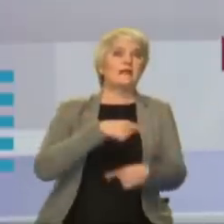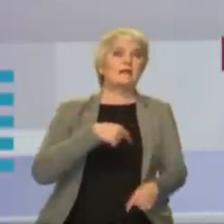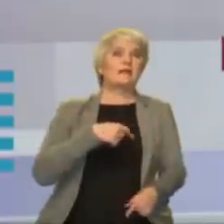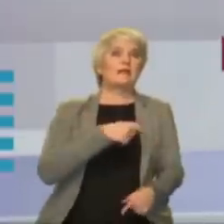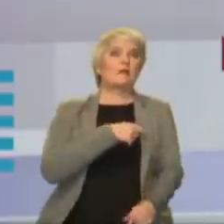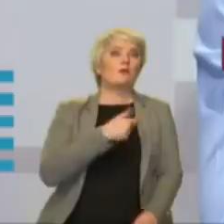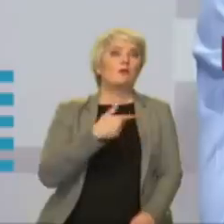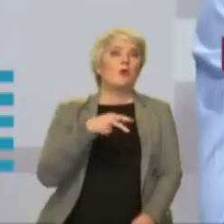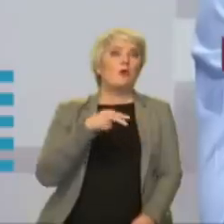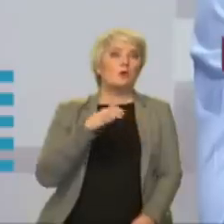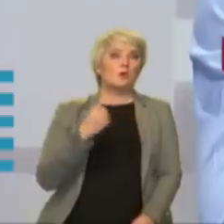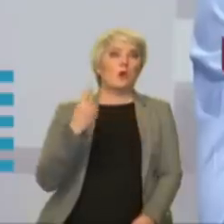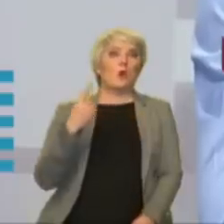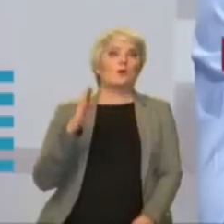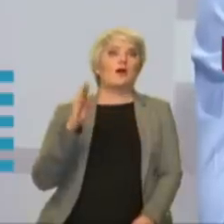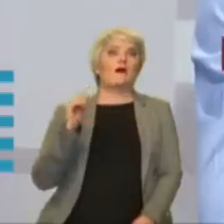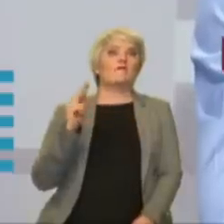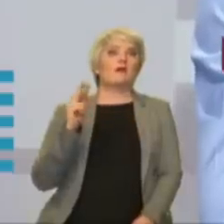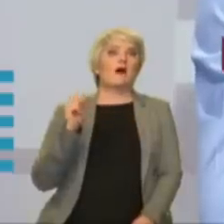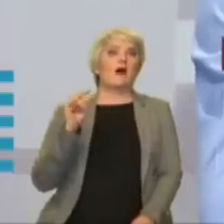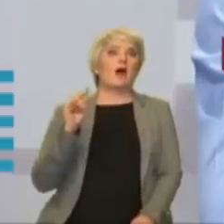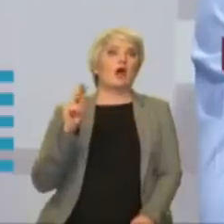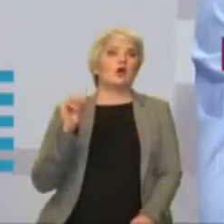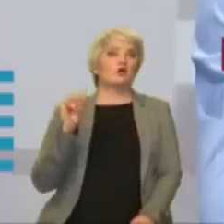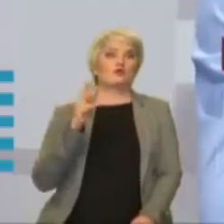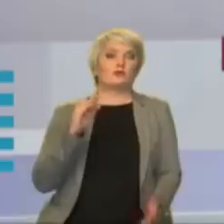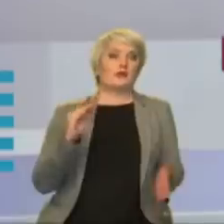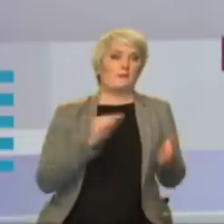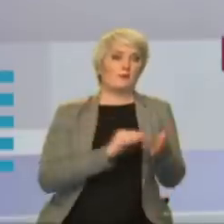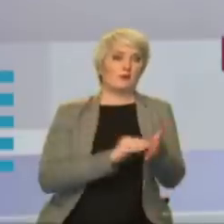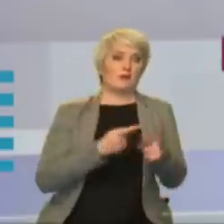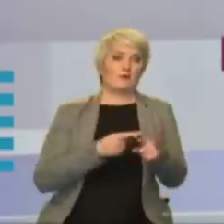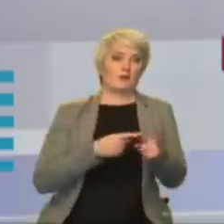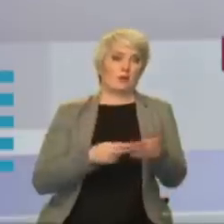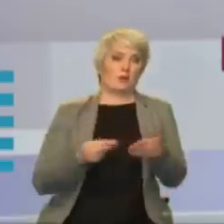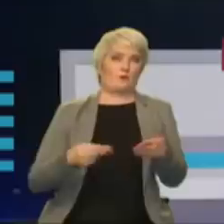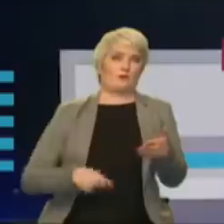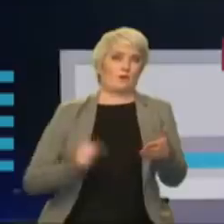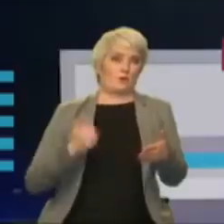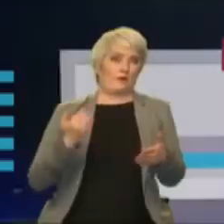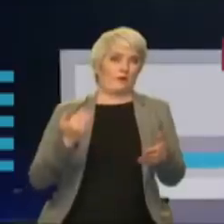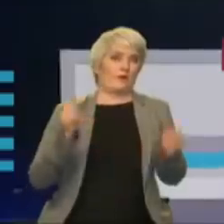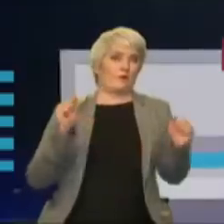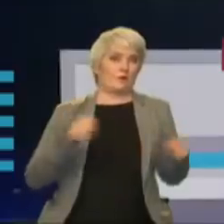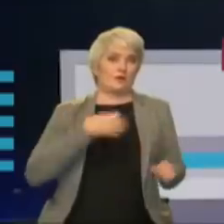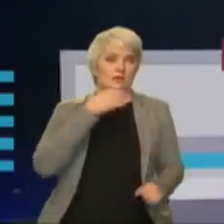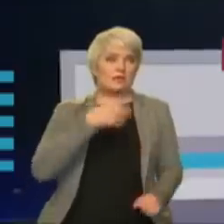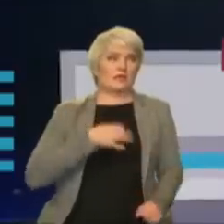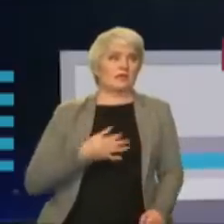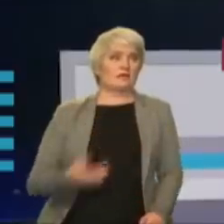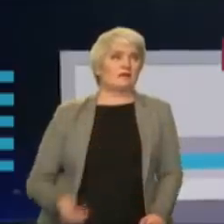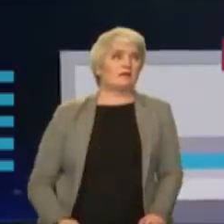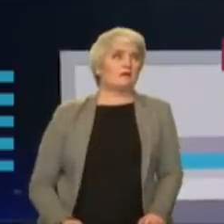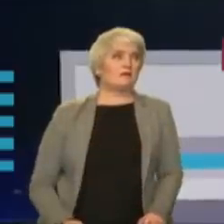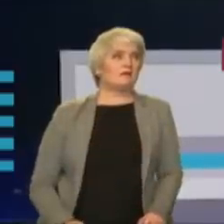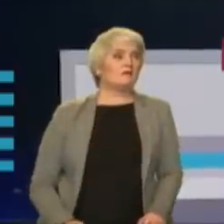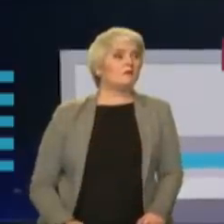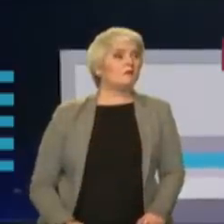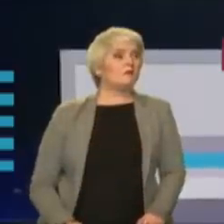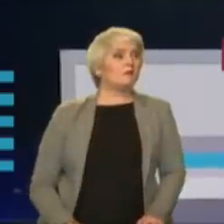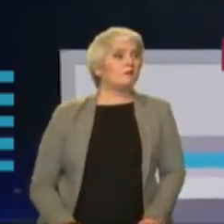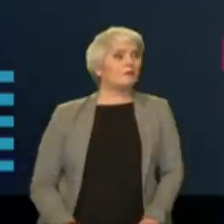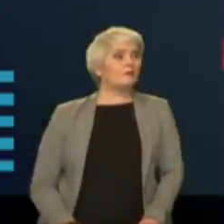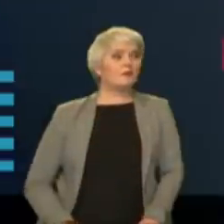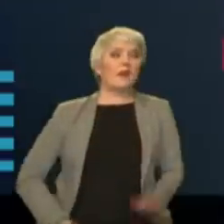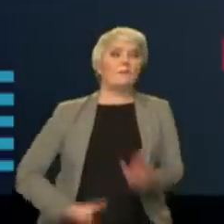один Святослав Вакарчук, чому він не поставив цього підпису? Може ви можете сказати? От всіх фактично... Ми тепер